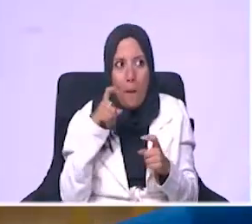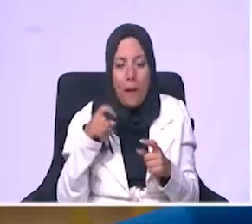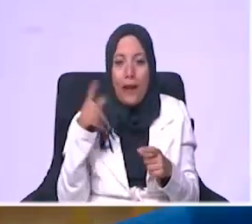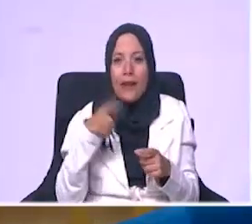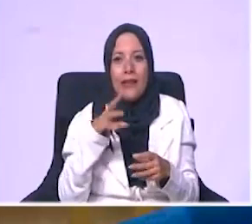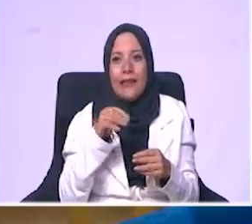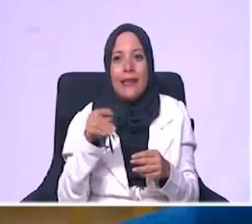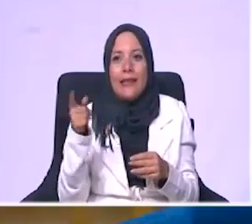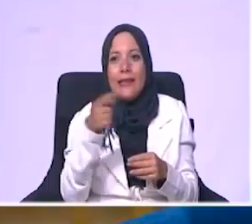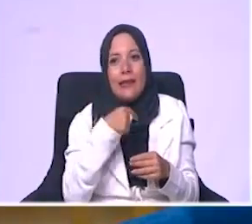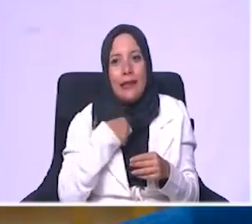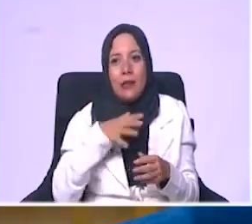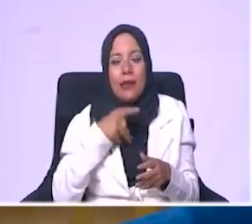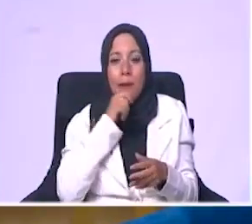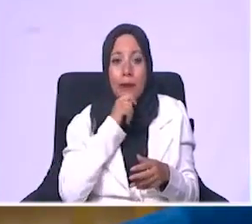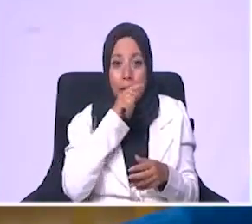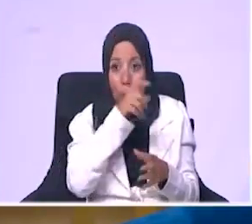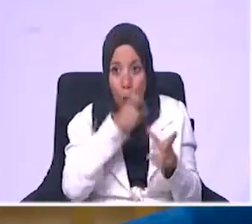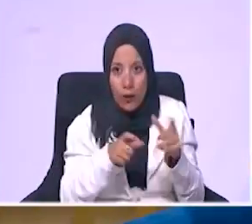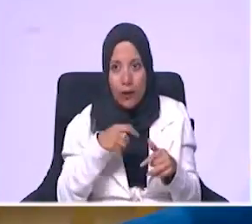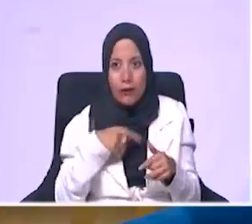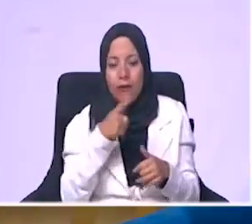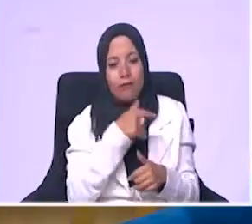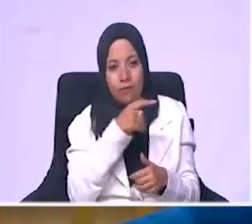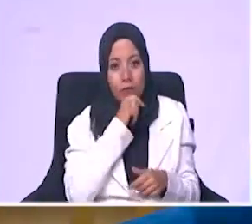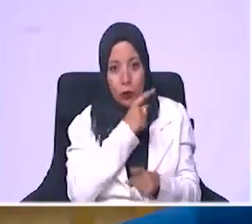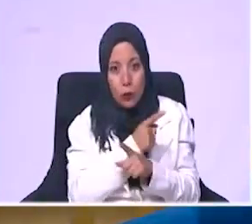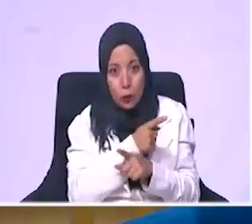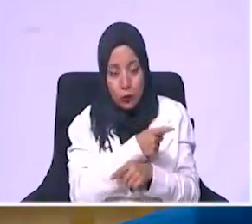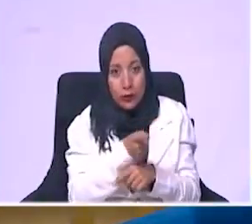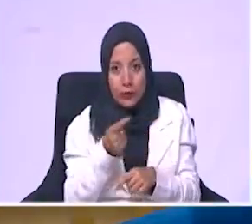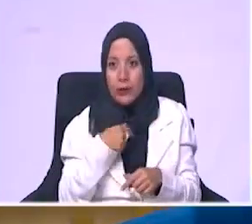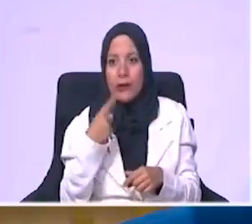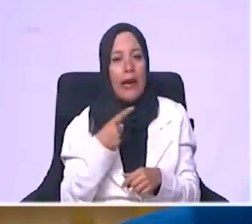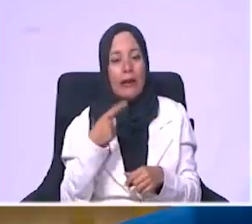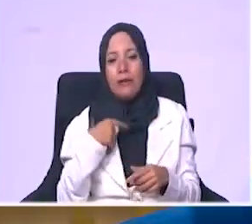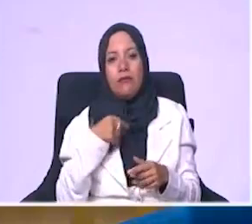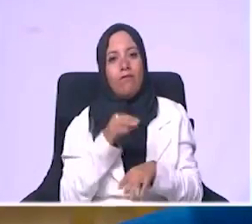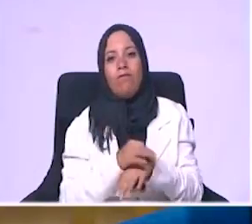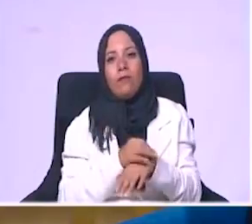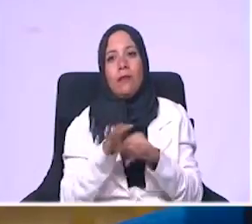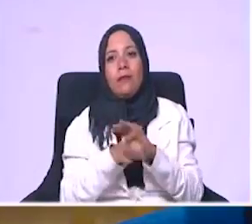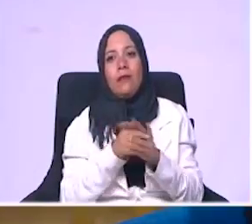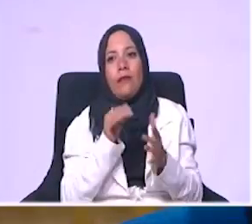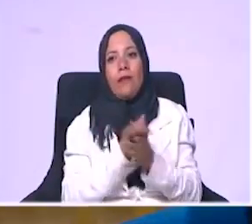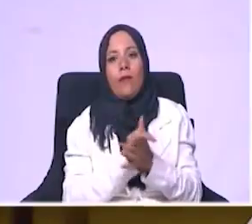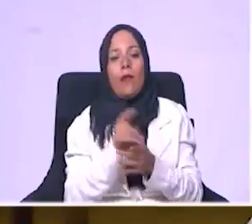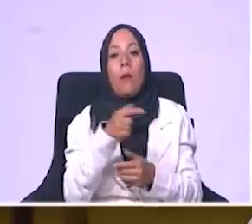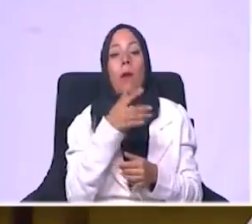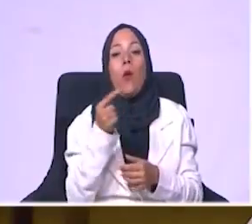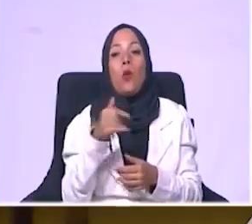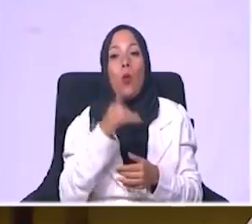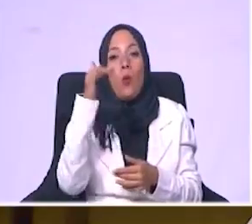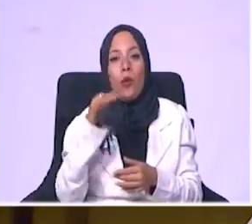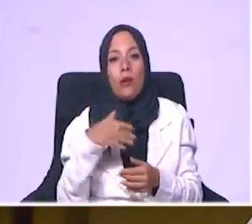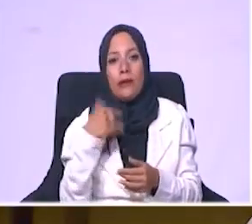الموضوع رسمي قوي قوي قوي بالنسبه لي انا مع دكتور ايناس يعني مع اخواتي حتى كنا مقررين ان هي تيجي مع اخواتي مع اخواتي الكبار